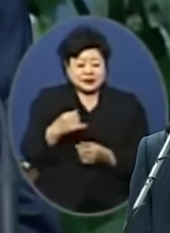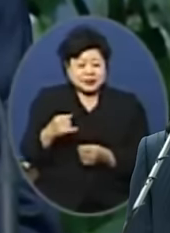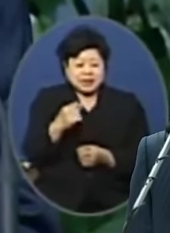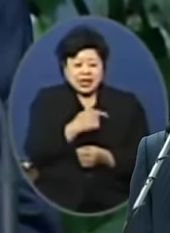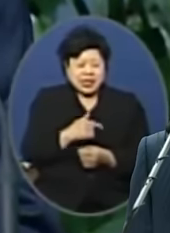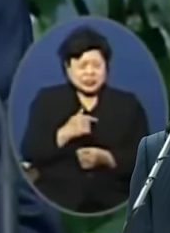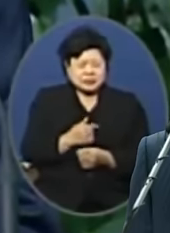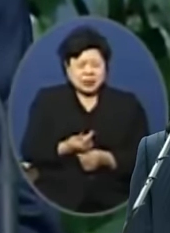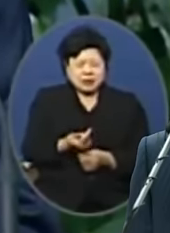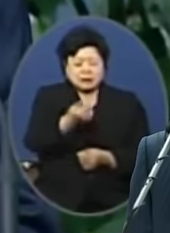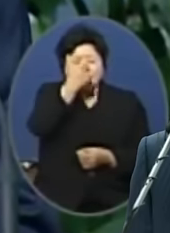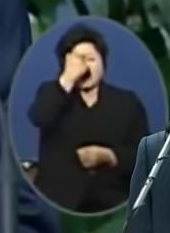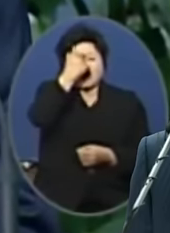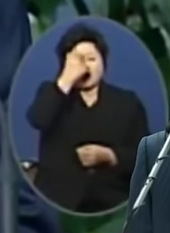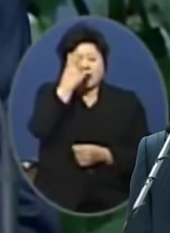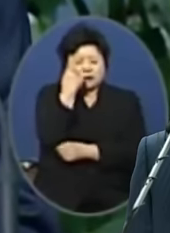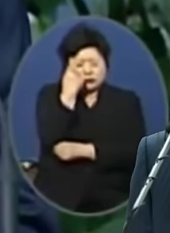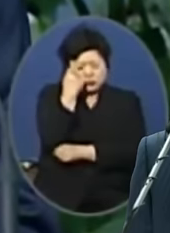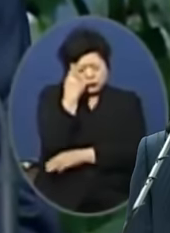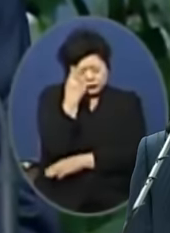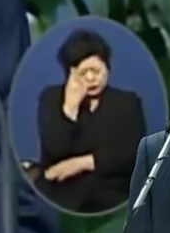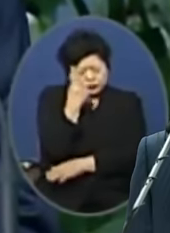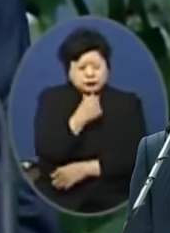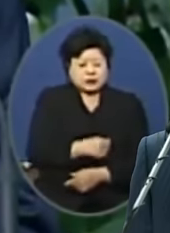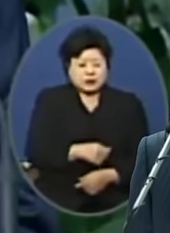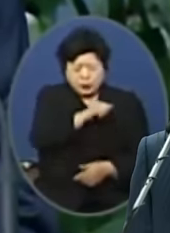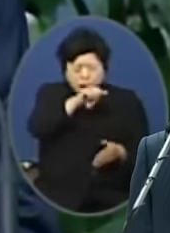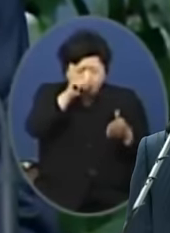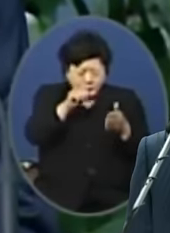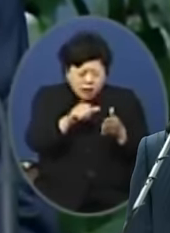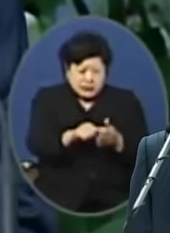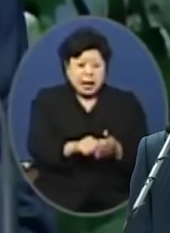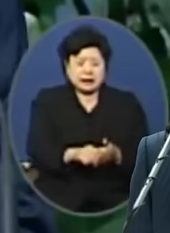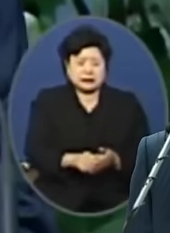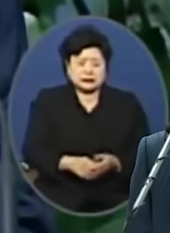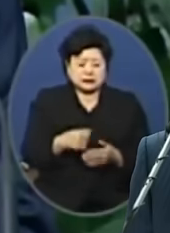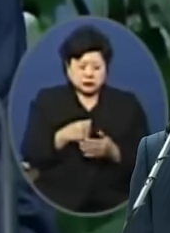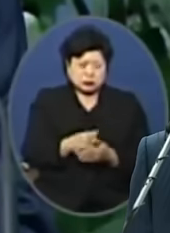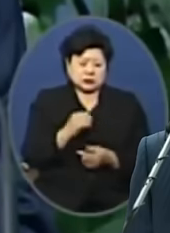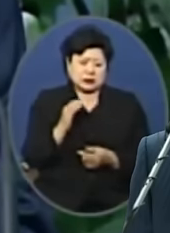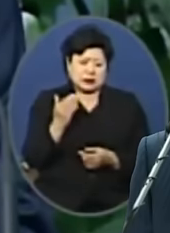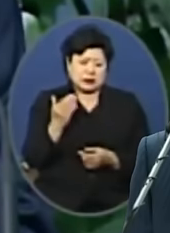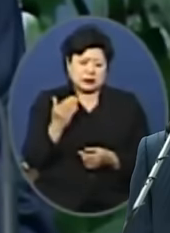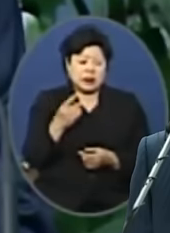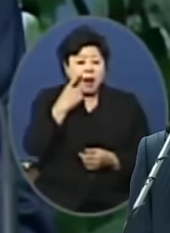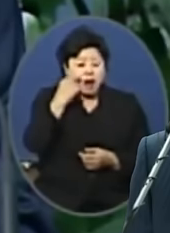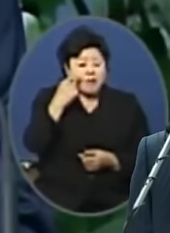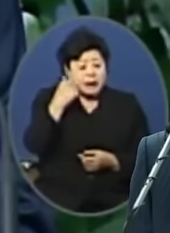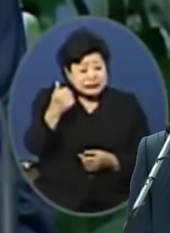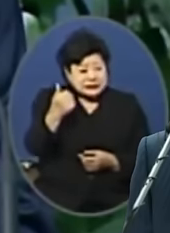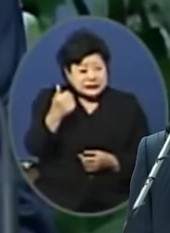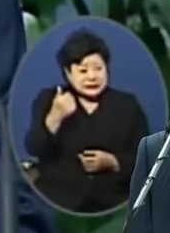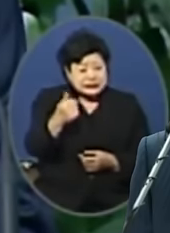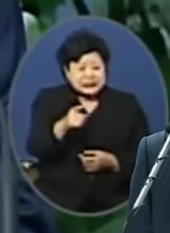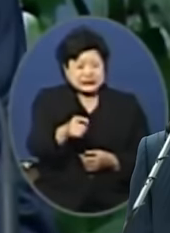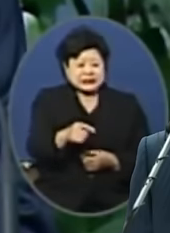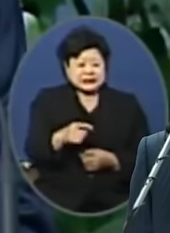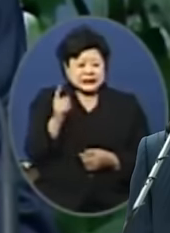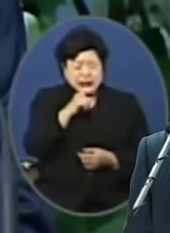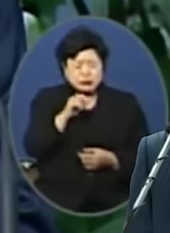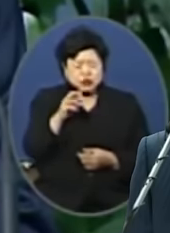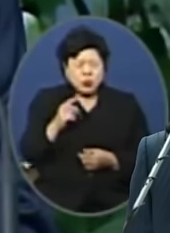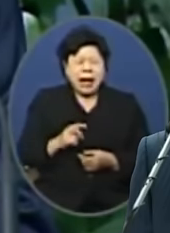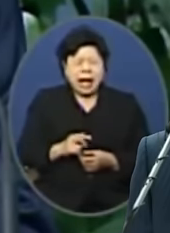가슴 속에 깊이 뿌리를 내리고 한평생에 좌우하게 된 것입니다. 어머니나 아버지가 야 이 나쁜